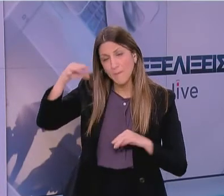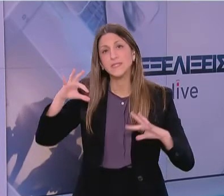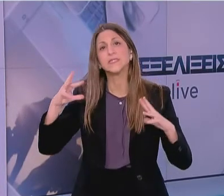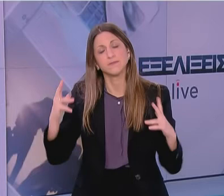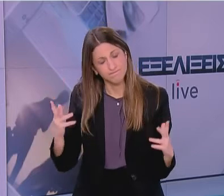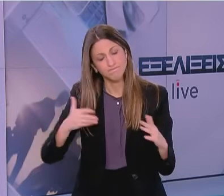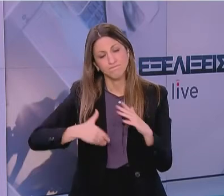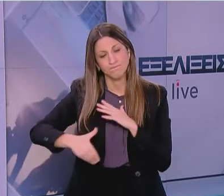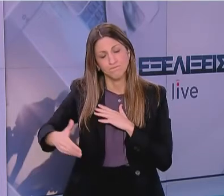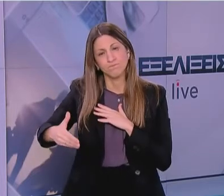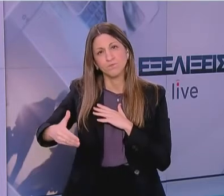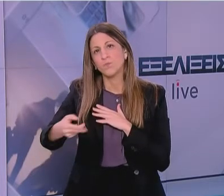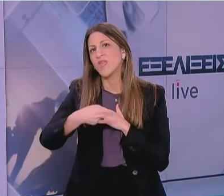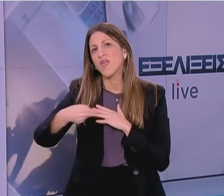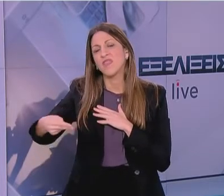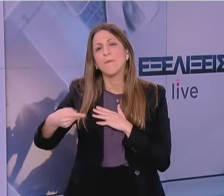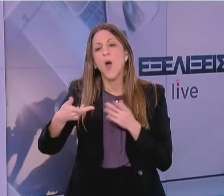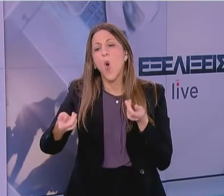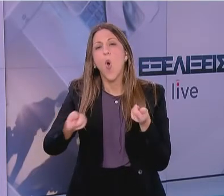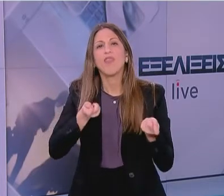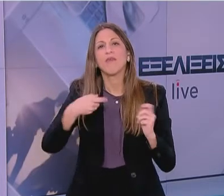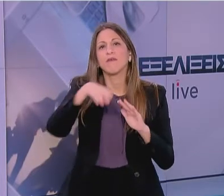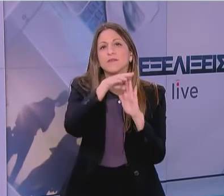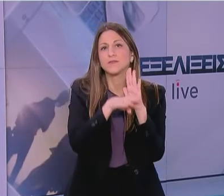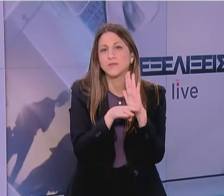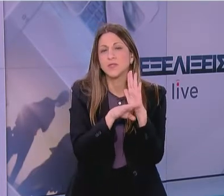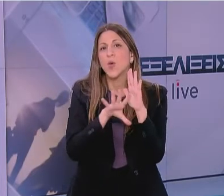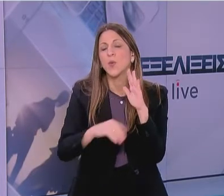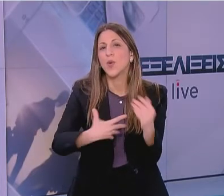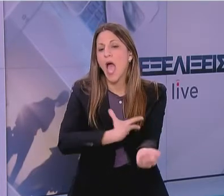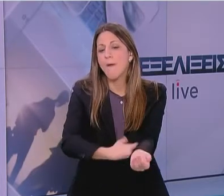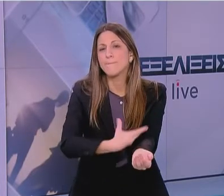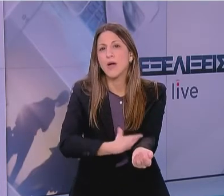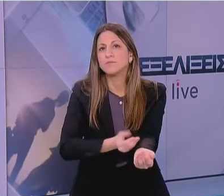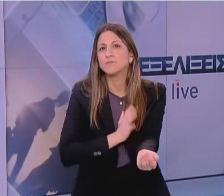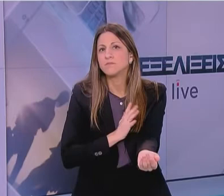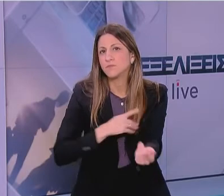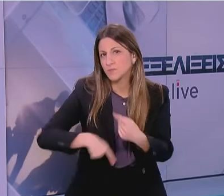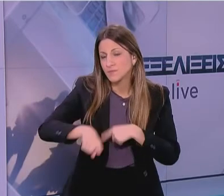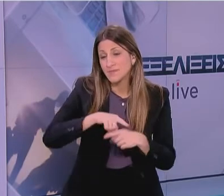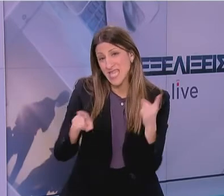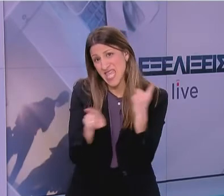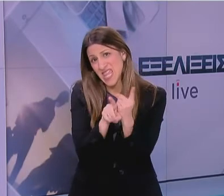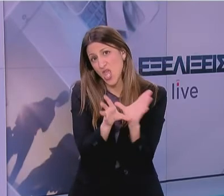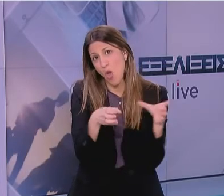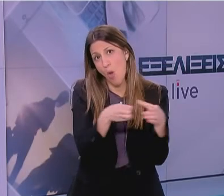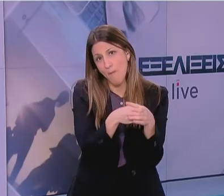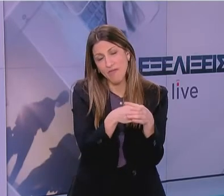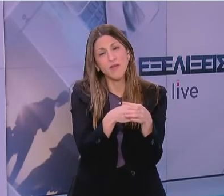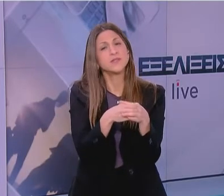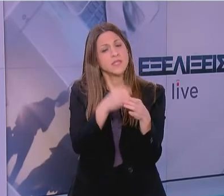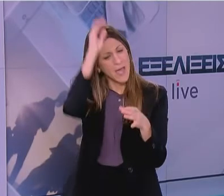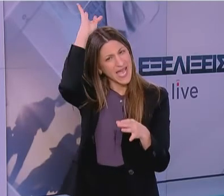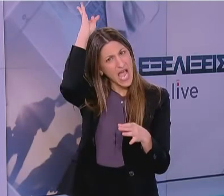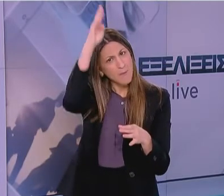η εκπόνηση ειδικών οδηγιών για αιματολογικούς και ογκολογικούς ασθενείς σε συνεργασία με ειδική ομάδα του Εθνικού και